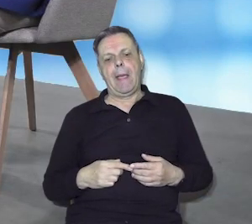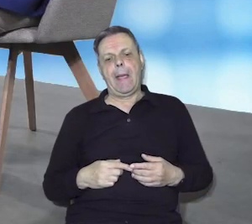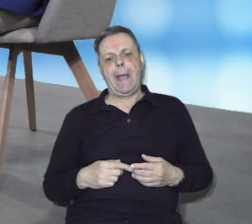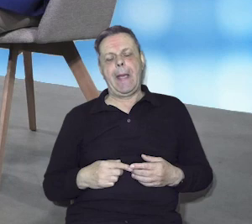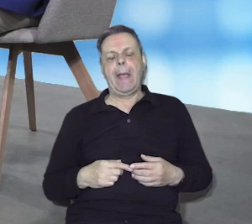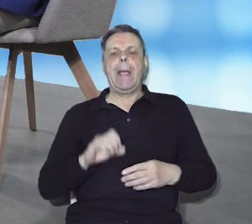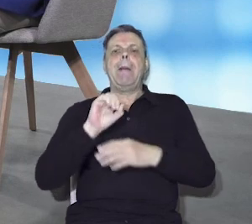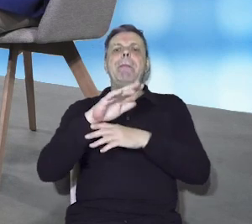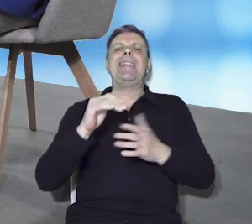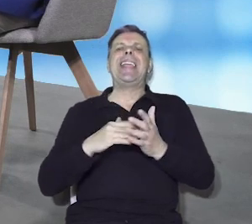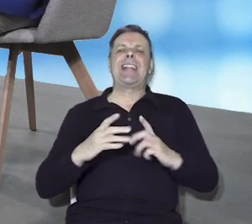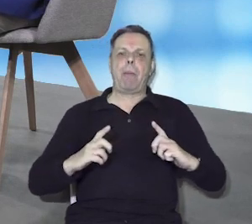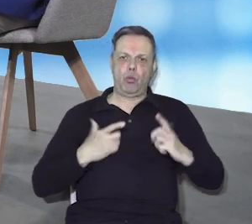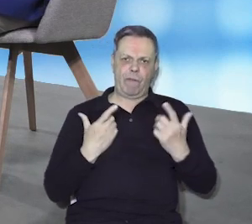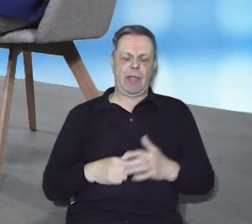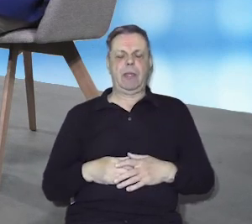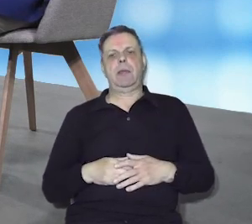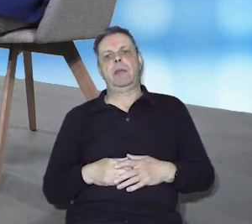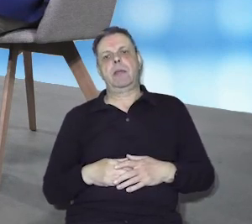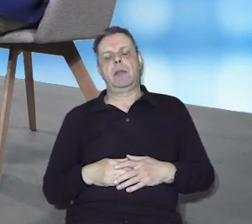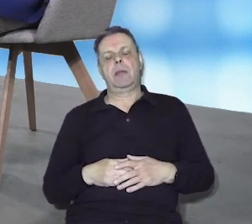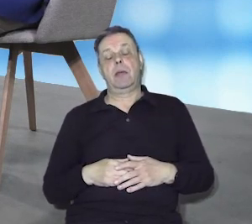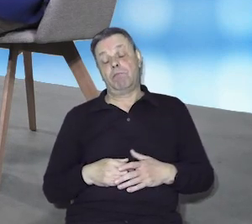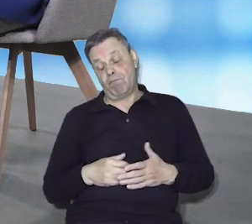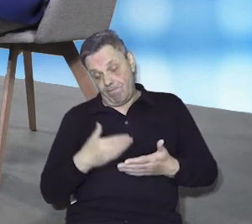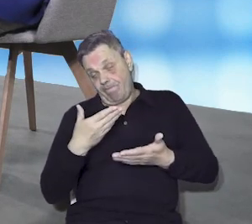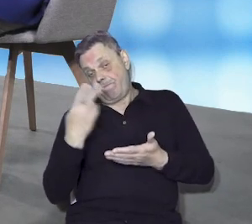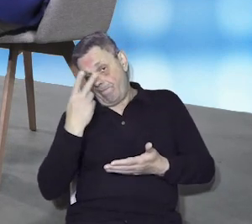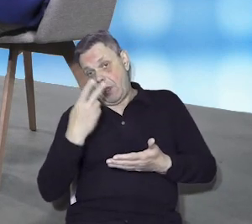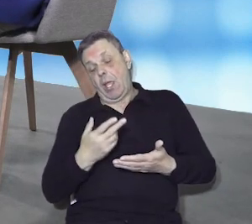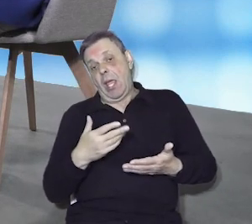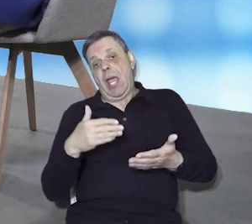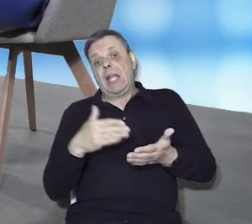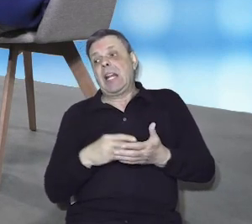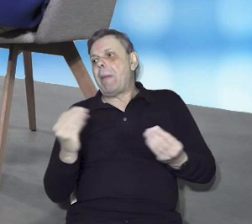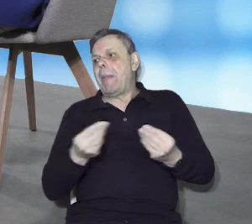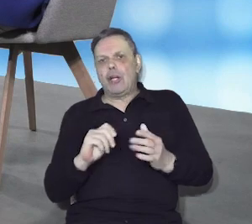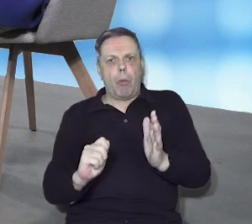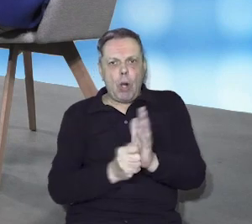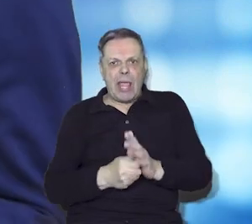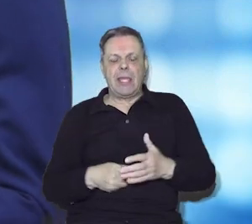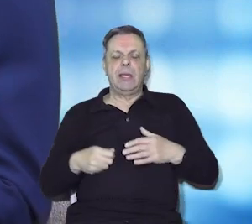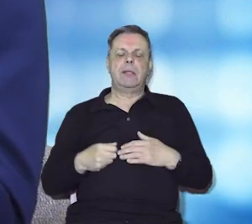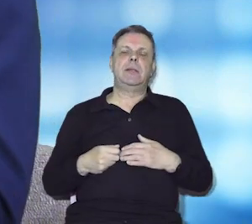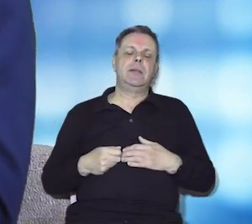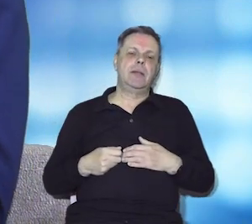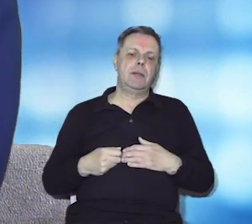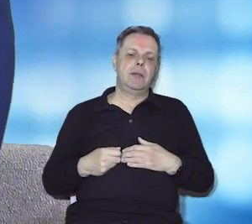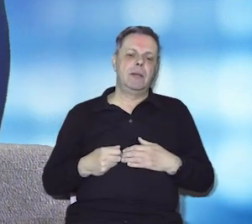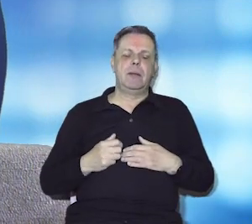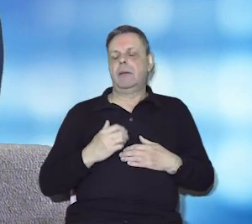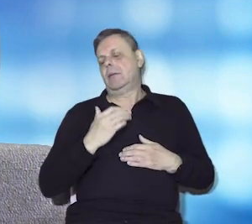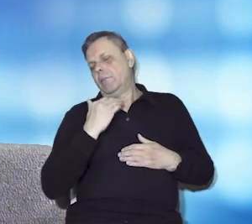Mediji trebaju živjeti, jer treba nešto prodati, bilo